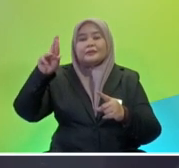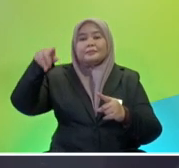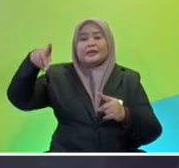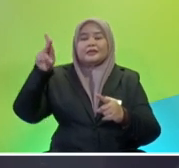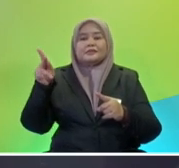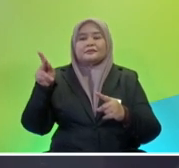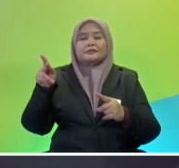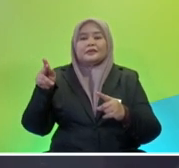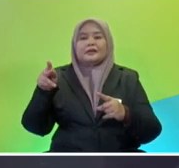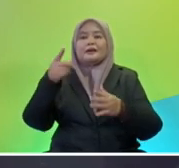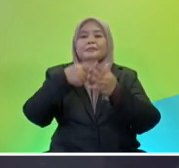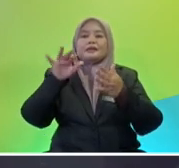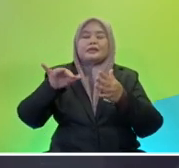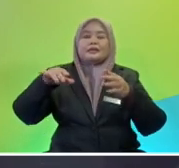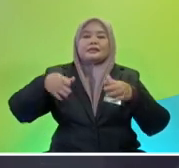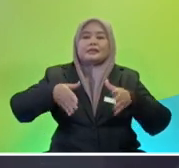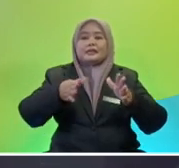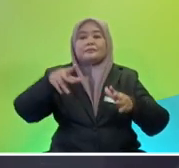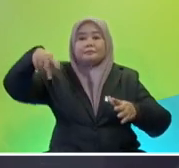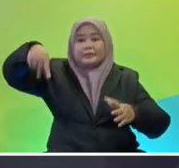bagaimana kita laksanakan